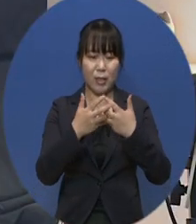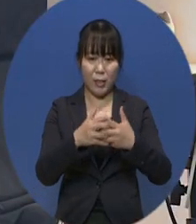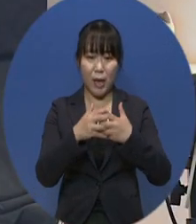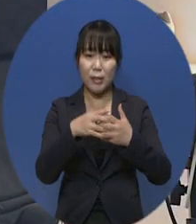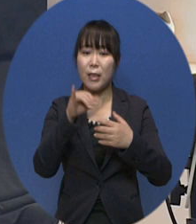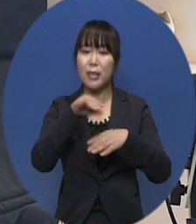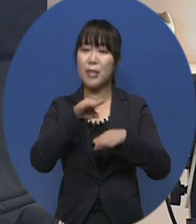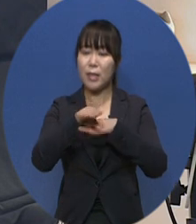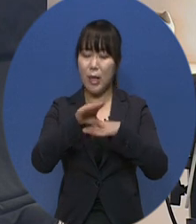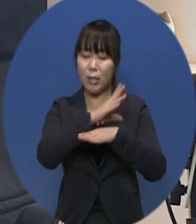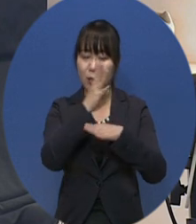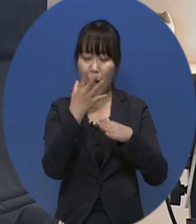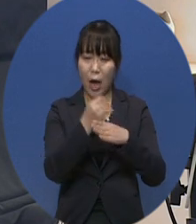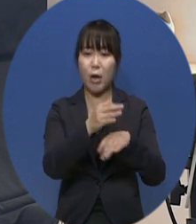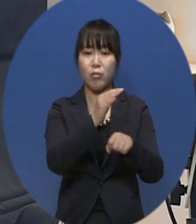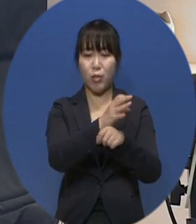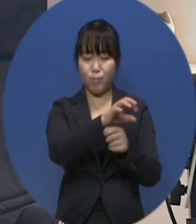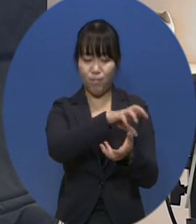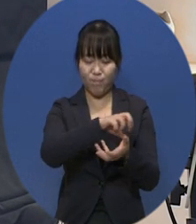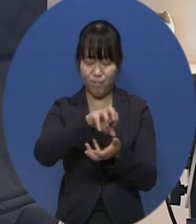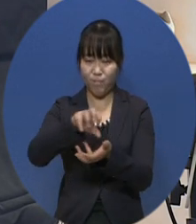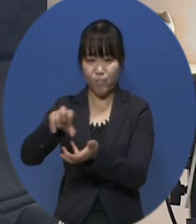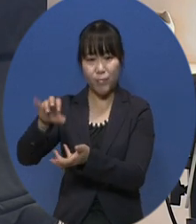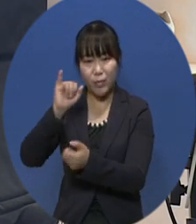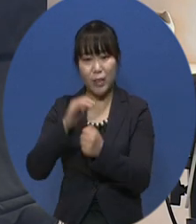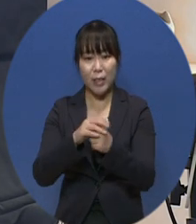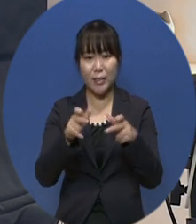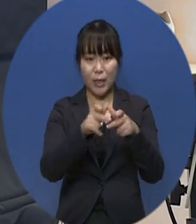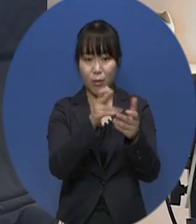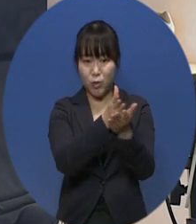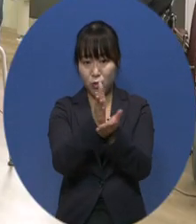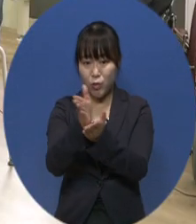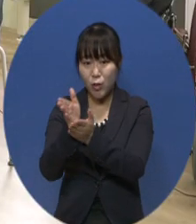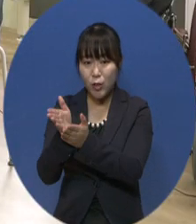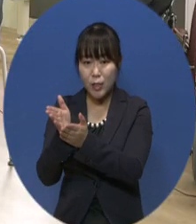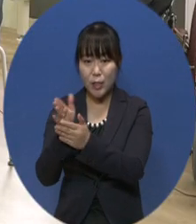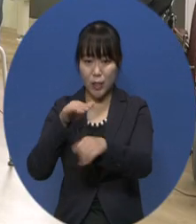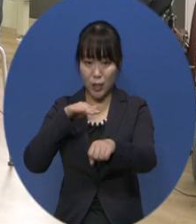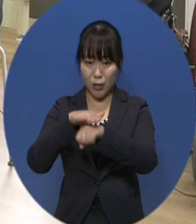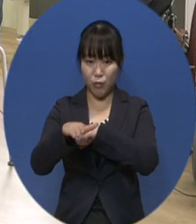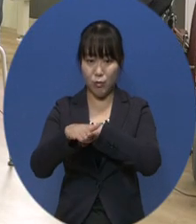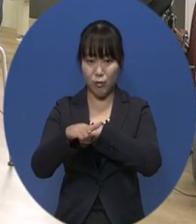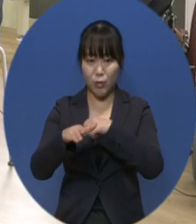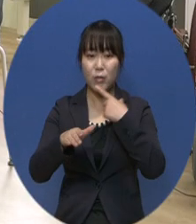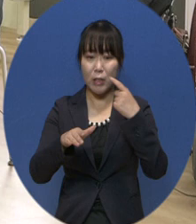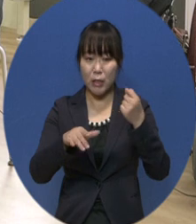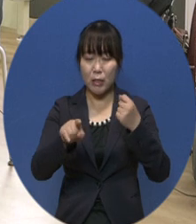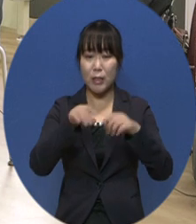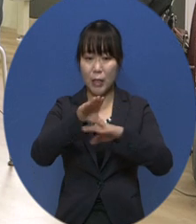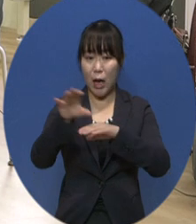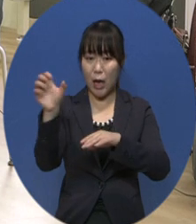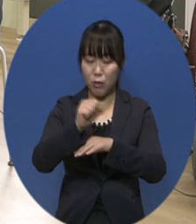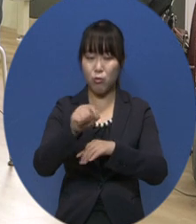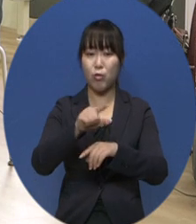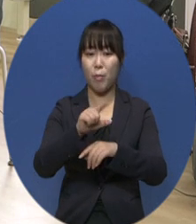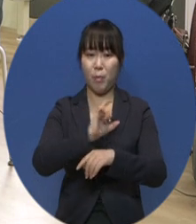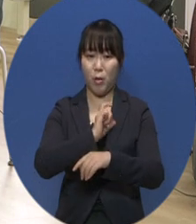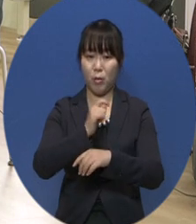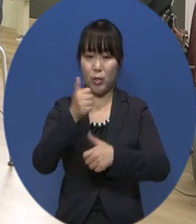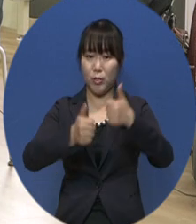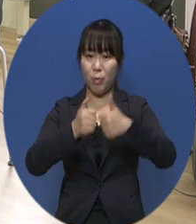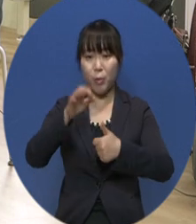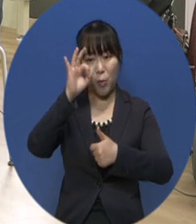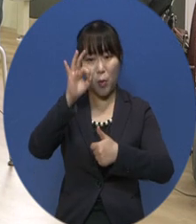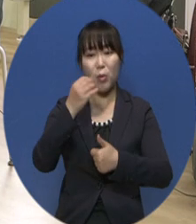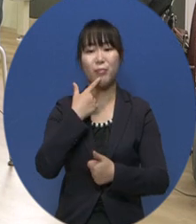있는 차량을 다 구비를 하고 장애 있고 장애 유형별로 네. 맞춤형의 시스템이 돼 있어서 네. 그 차 가지고 네. 면허 보는 네. 면허 시험 네.